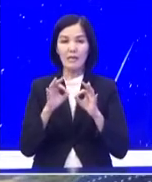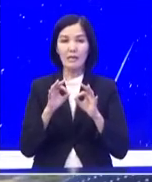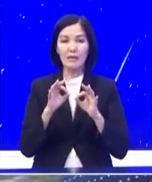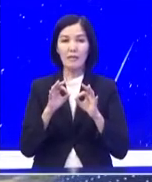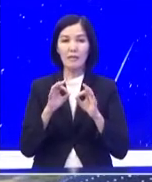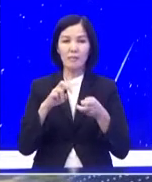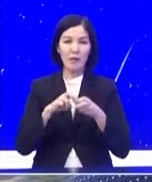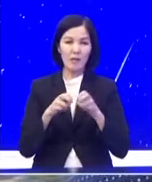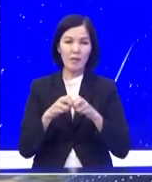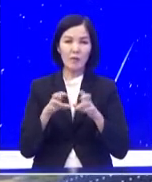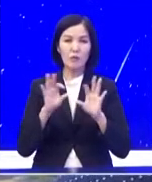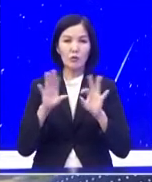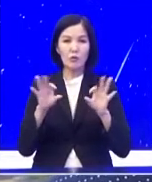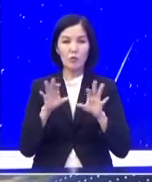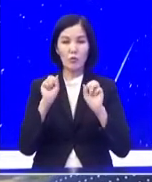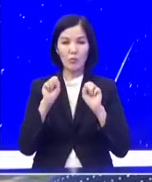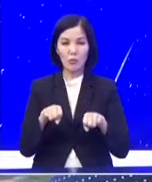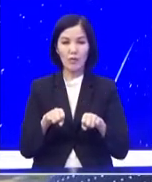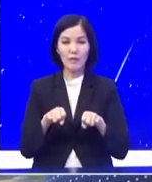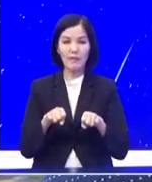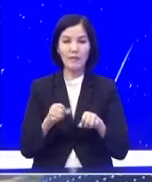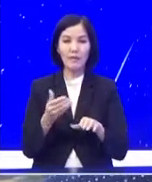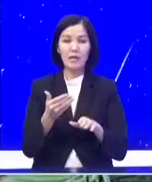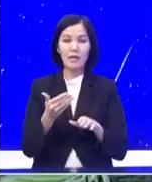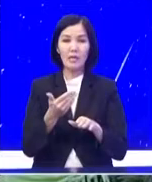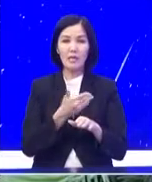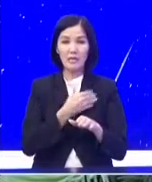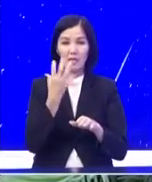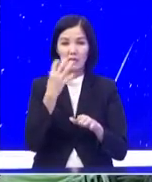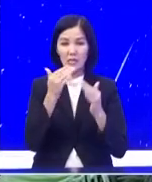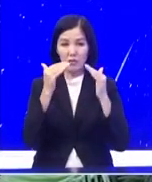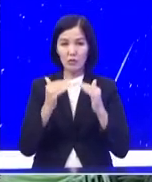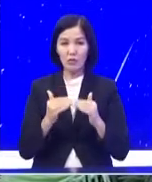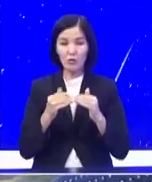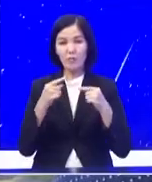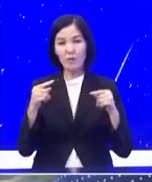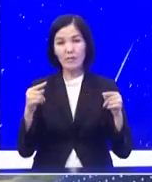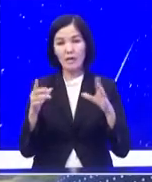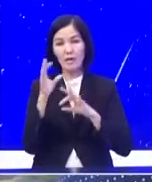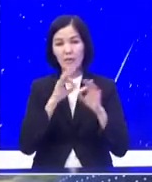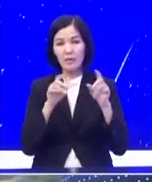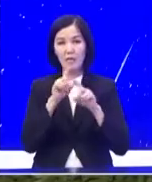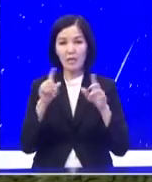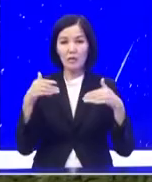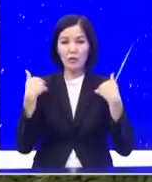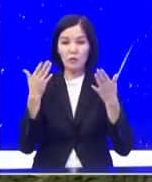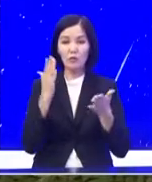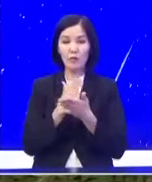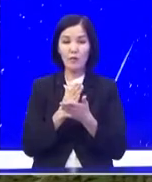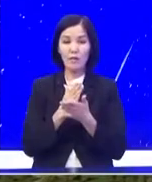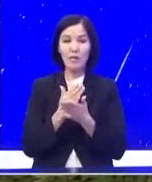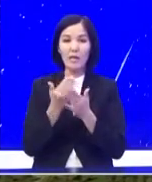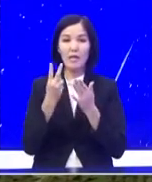ажиотажды түсіндіруге болады. Енді жары пронижающий біреуісі болмаса да басқасын аптекалар әрқашанды ұсынуға дайын тұр. Қазір осы